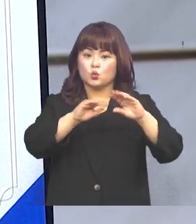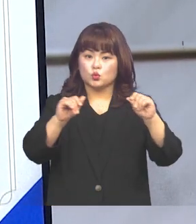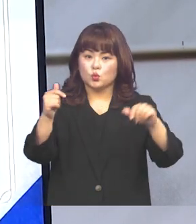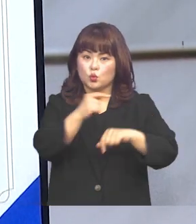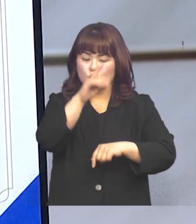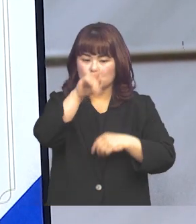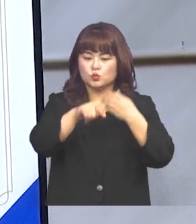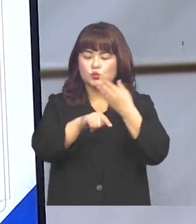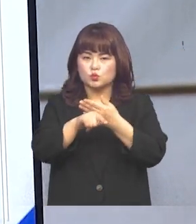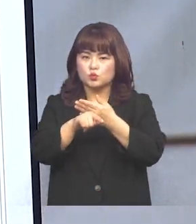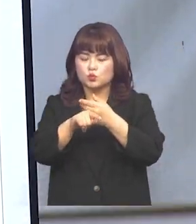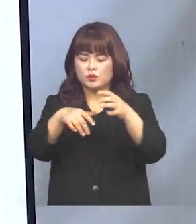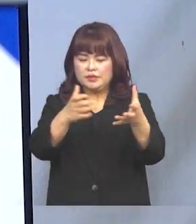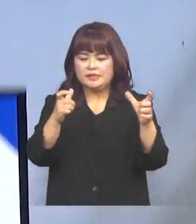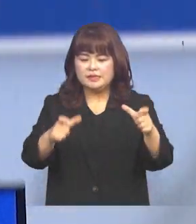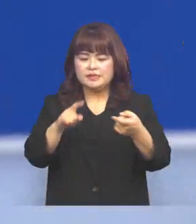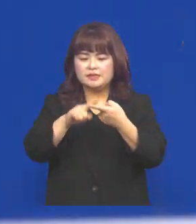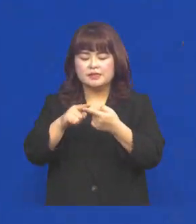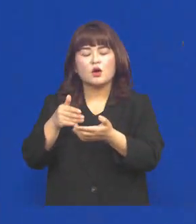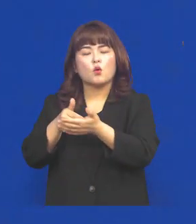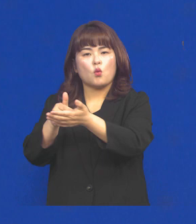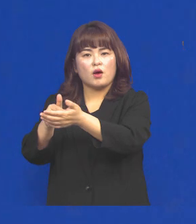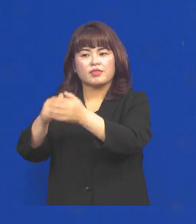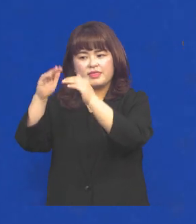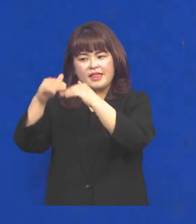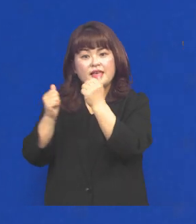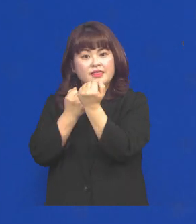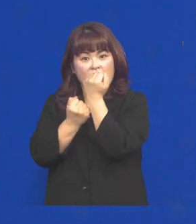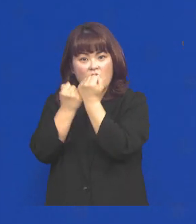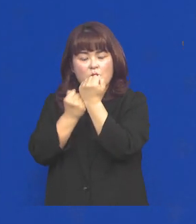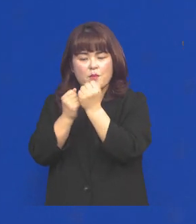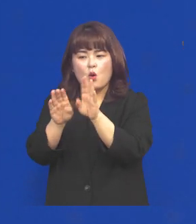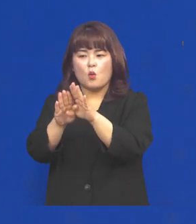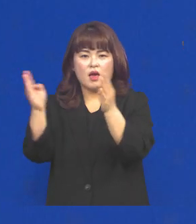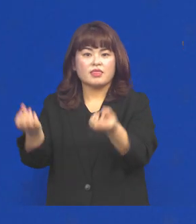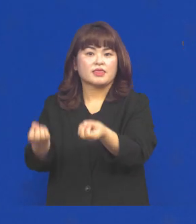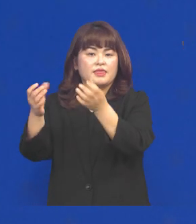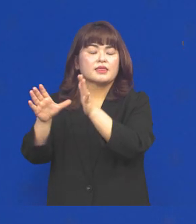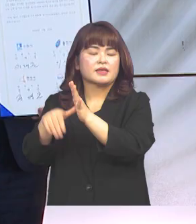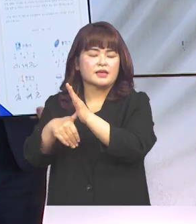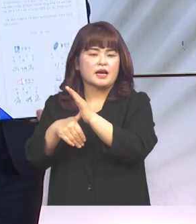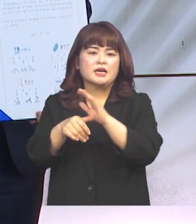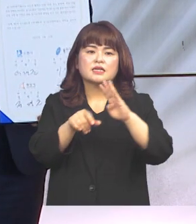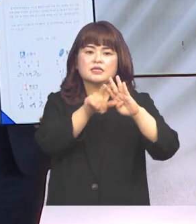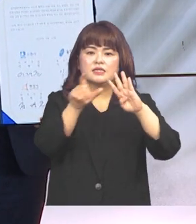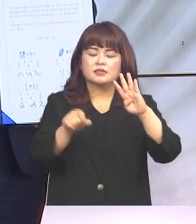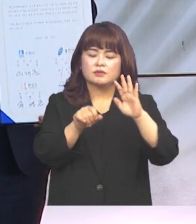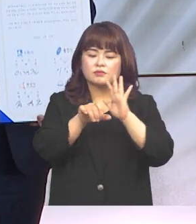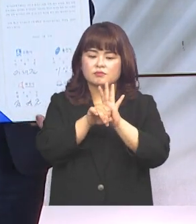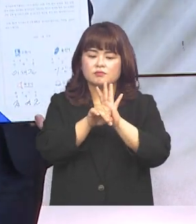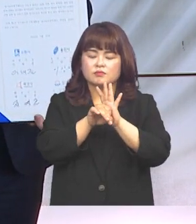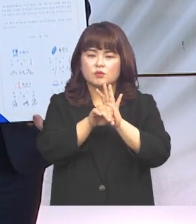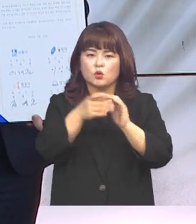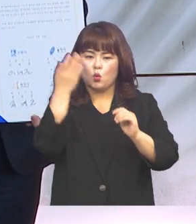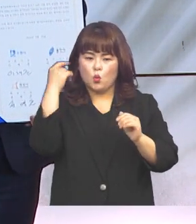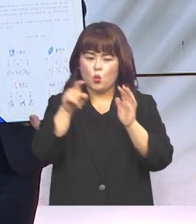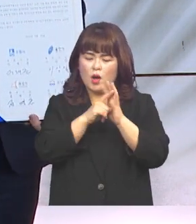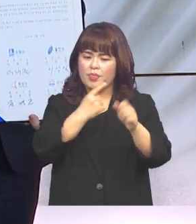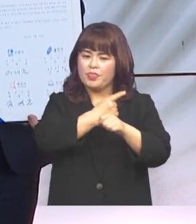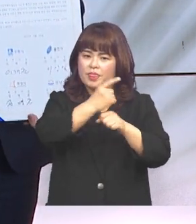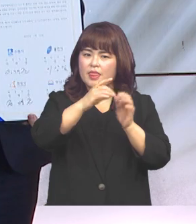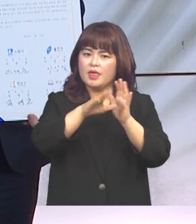오는 6월 각 지방자치단체의 건의사업 설명회를 가진 뒤 2025년 4월 제5차